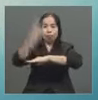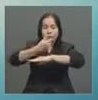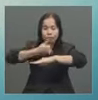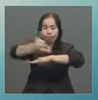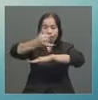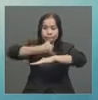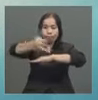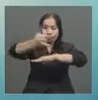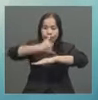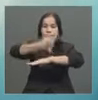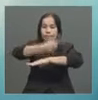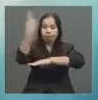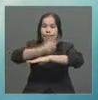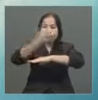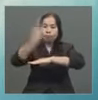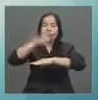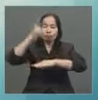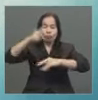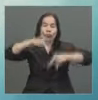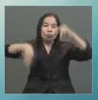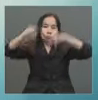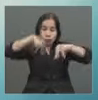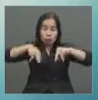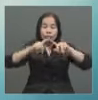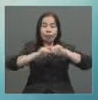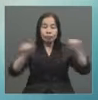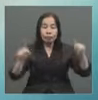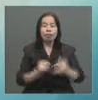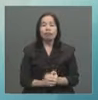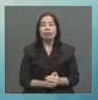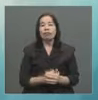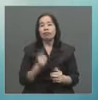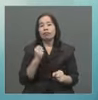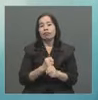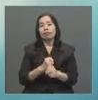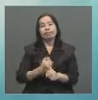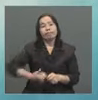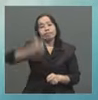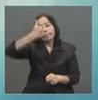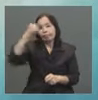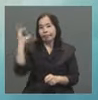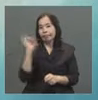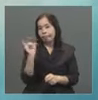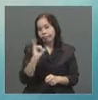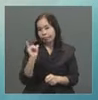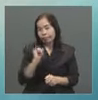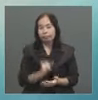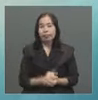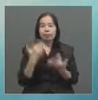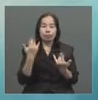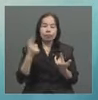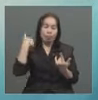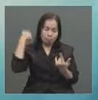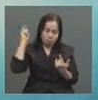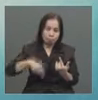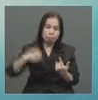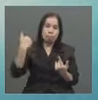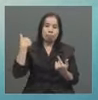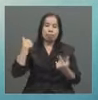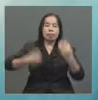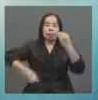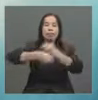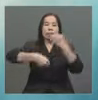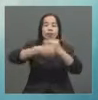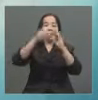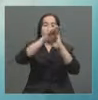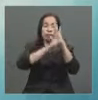มากขึ้นเรื่อยๆก็ยังไม่สำเร็จผลนะครับพูดง่ายๆตรงนี้ต้องมีมาตรการเพิ่มเติมขึ้นเดี๋ยวท